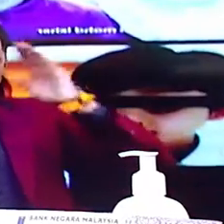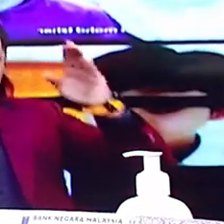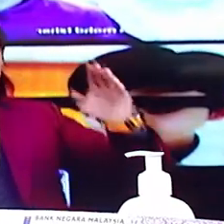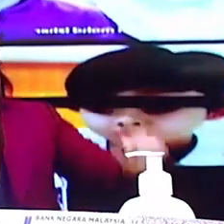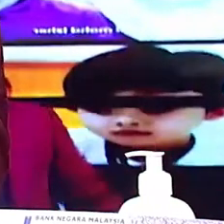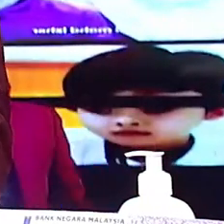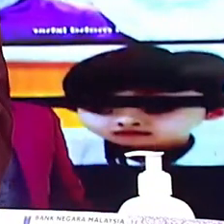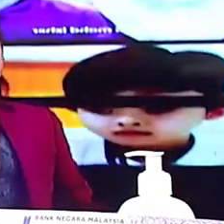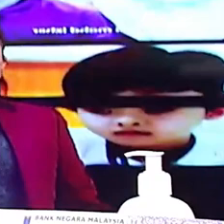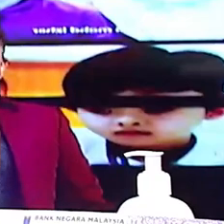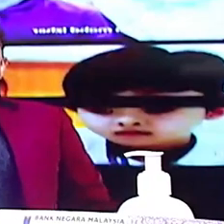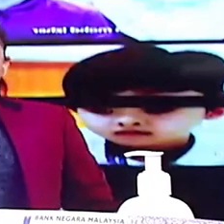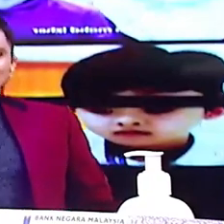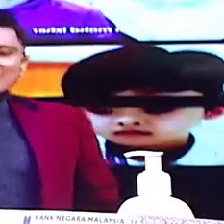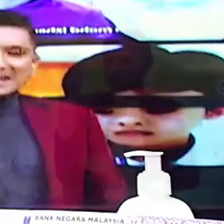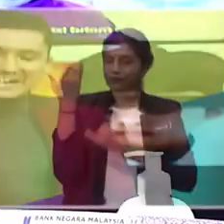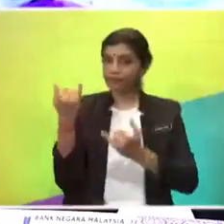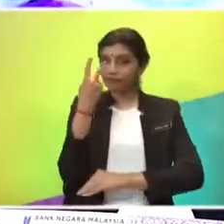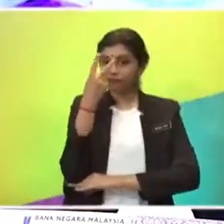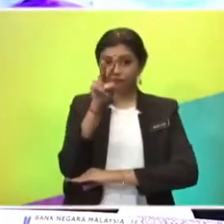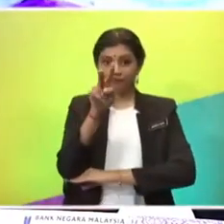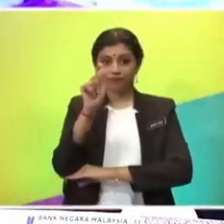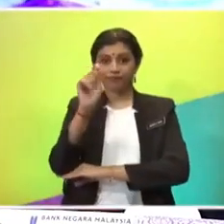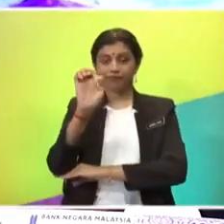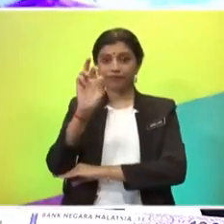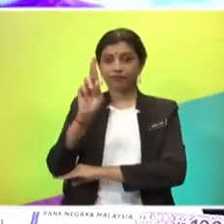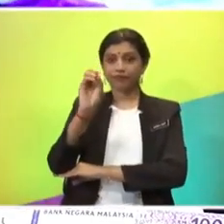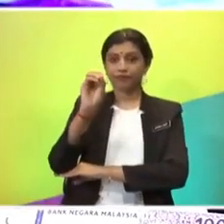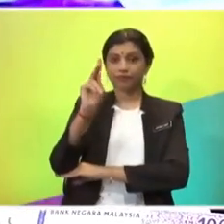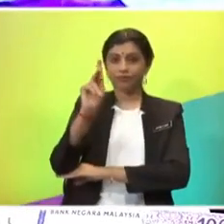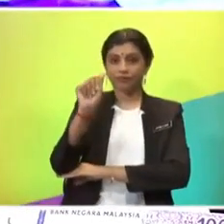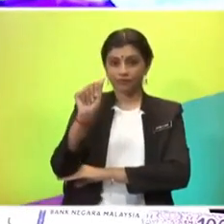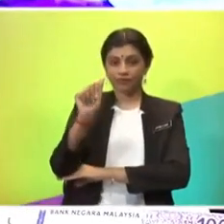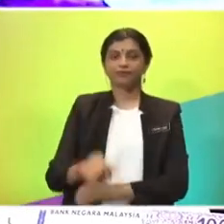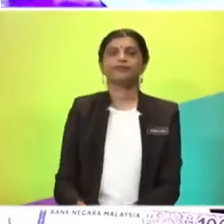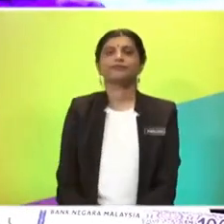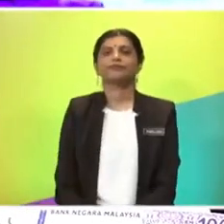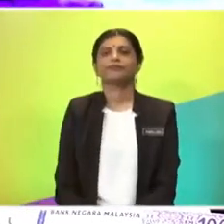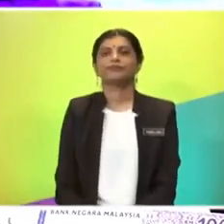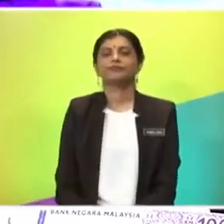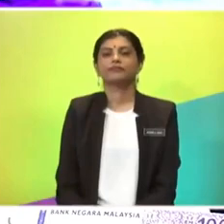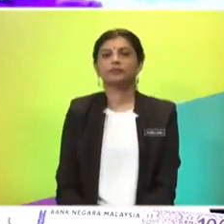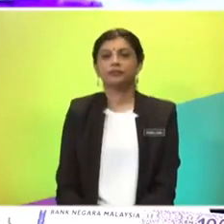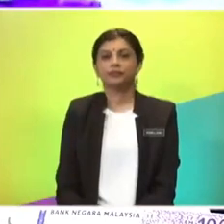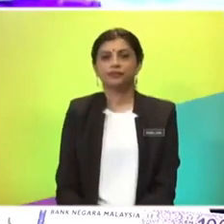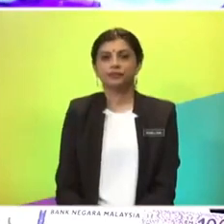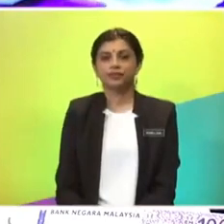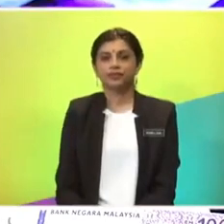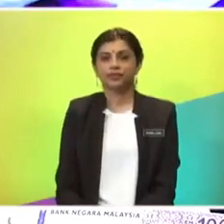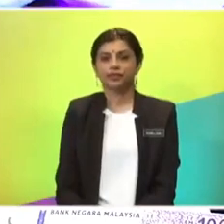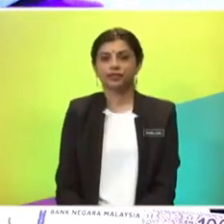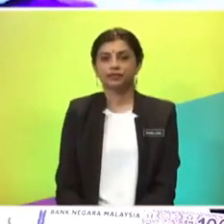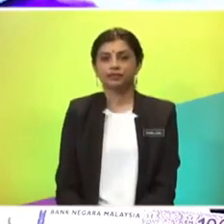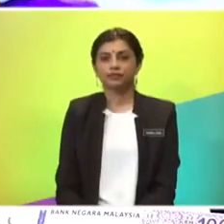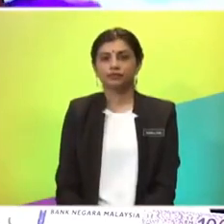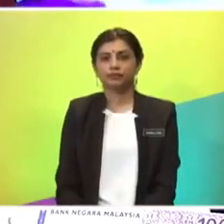Assalamualaikum dan selamat pagi. Anda sedang menyaksikan Teroka Didik TV KPM bersama dengan saya Azhar Hilmi. Dan untuk kali